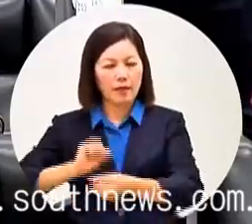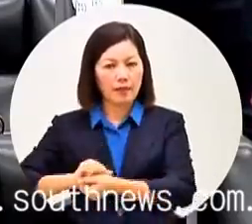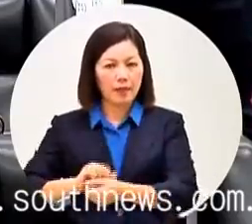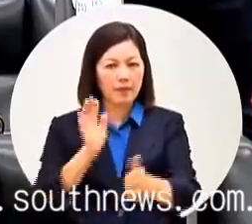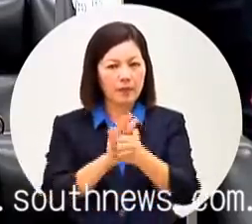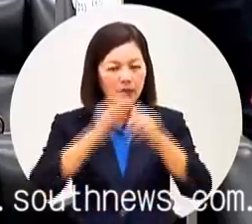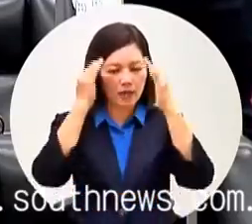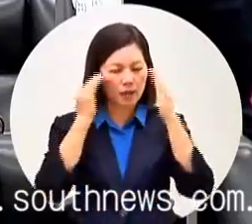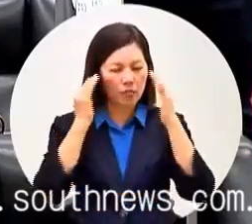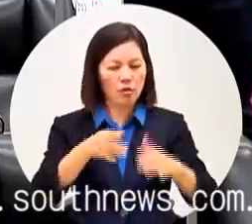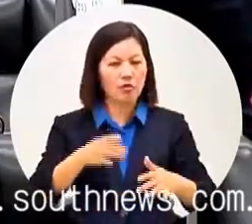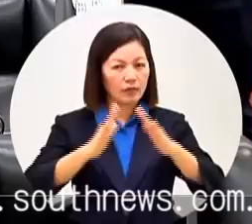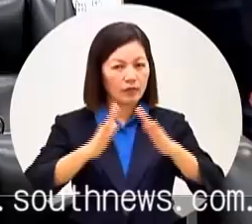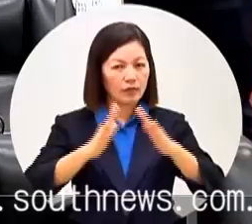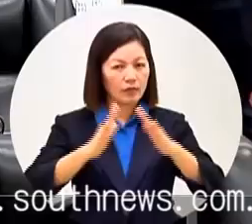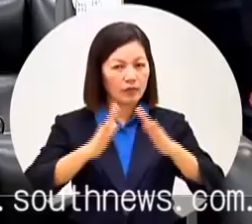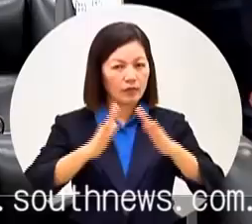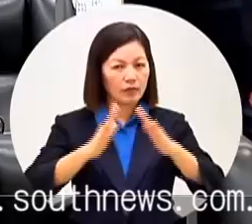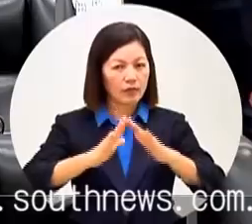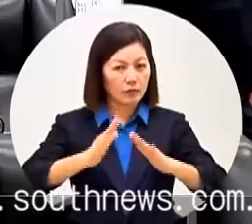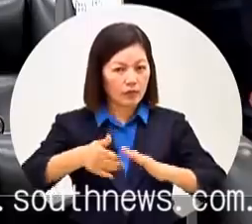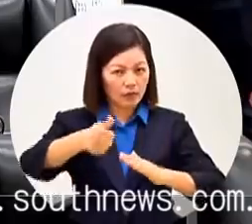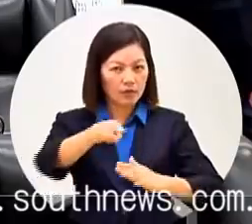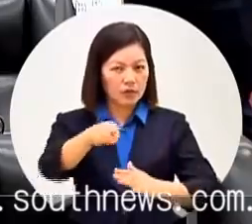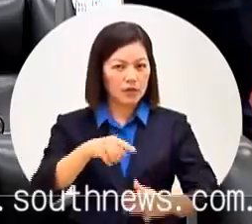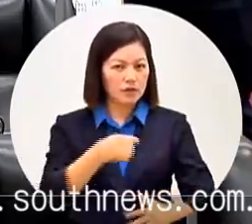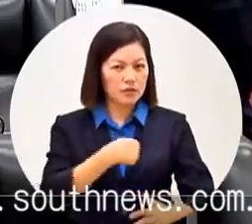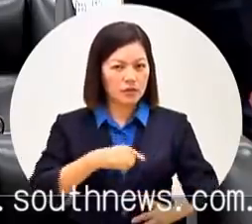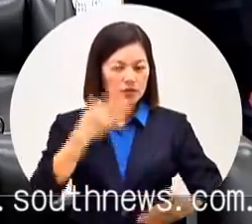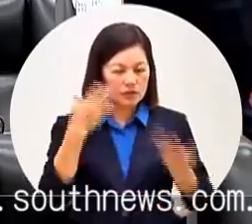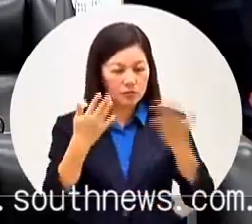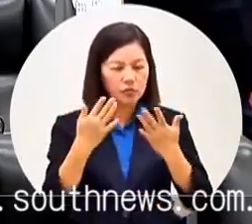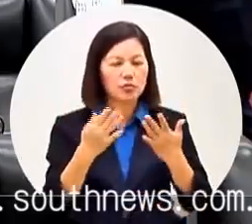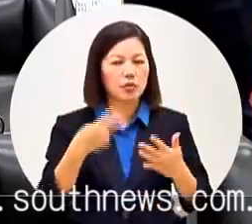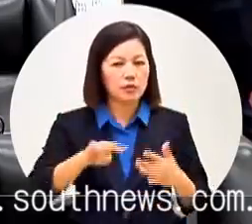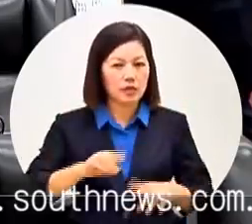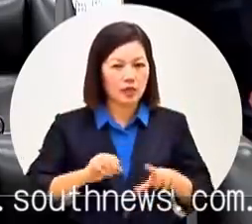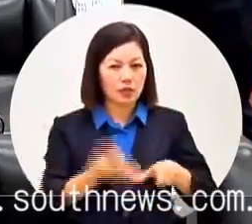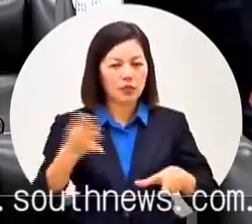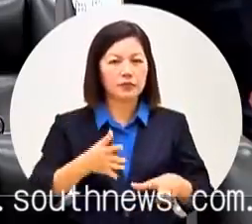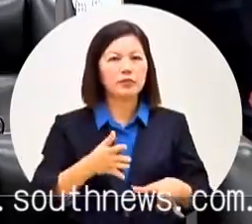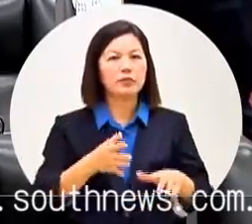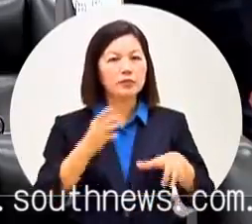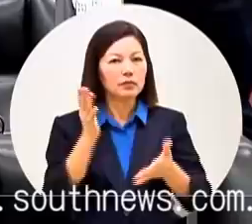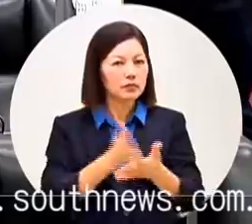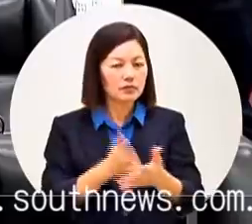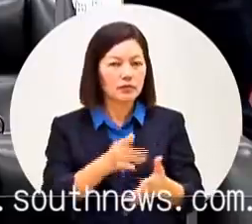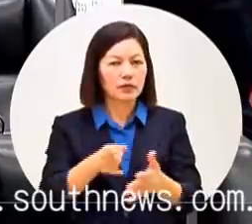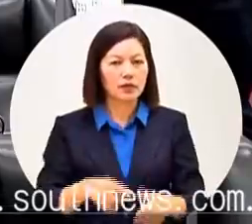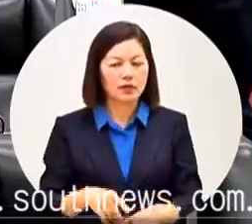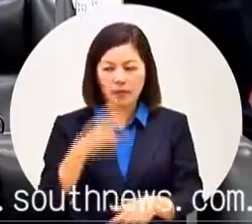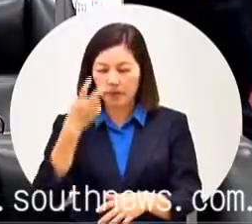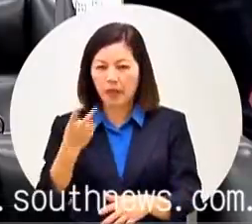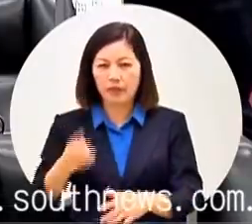国瑜发稿？这六大问，公开的说明这次访中行程所有的内容，也要